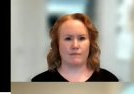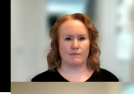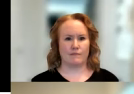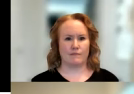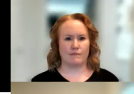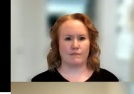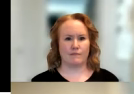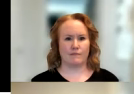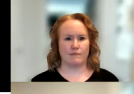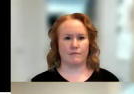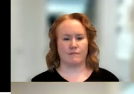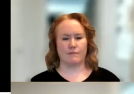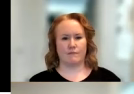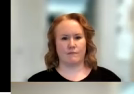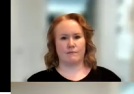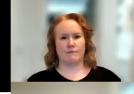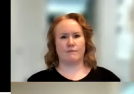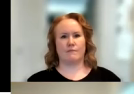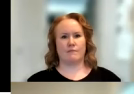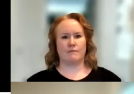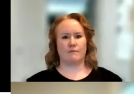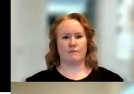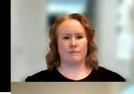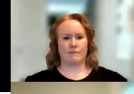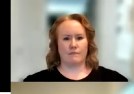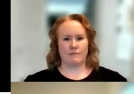noen utvalgte eksempler vi har valgt å ta med i dag.